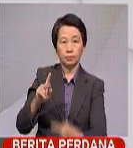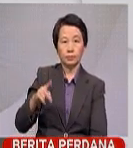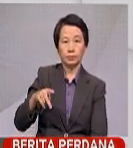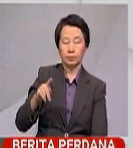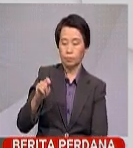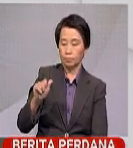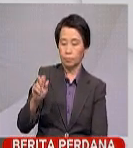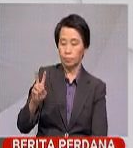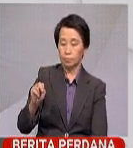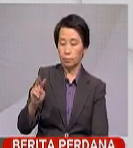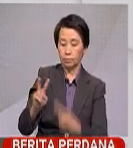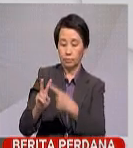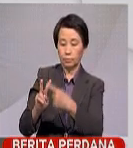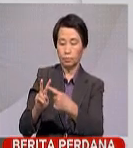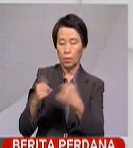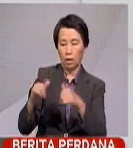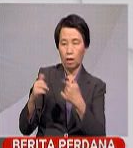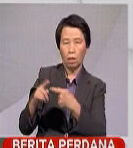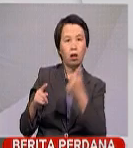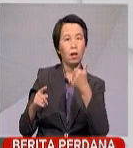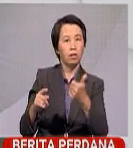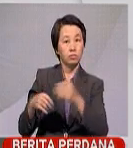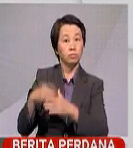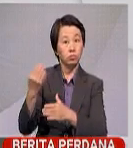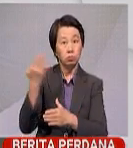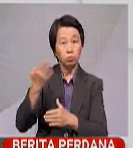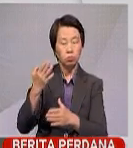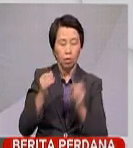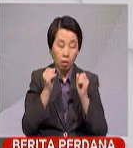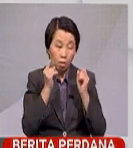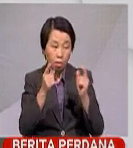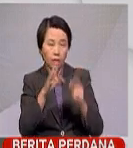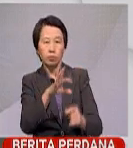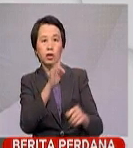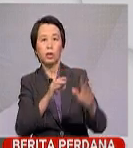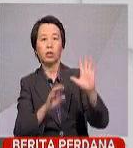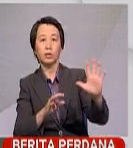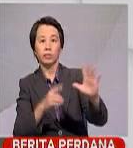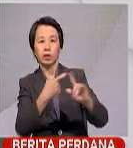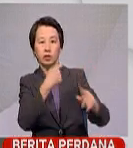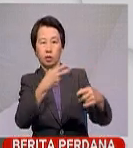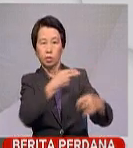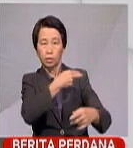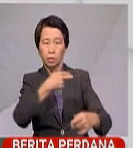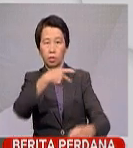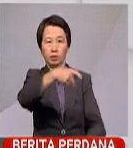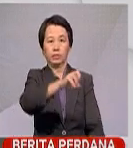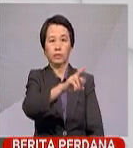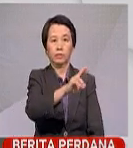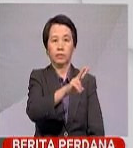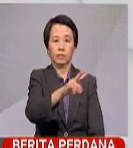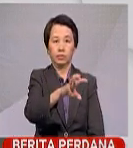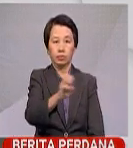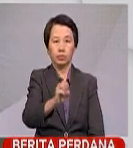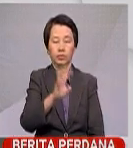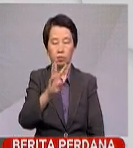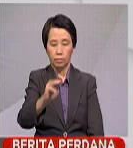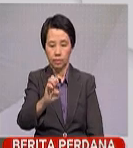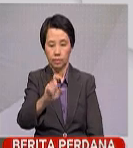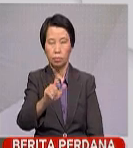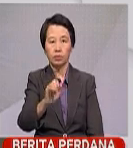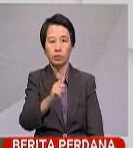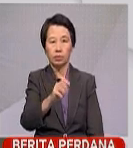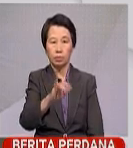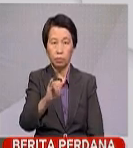Lee Kung mempamer aksi luar biasa apabila mengejutkan pilihan kelima dari Indonesia, Pravin Jordan